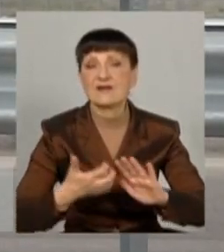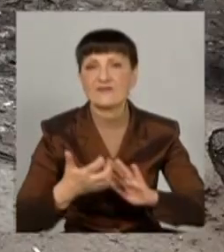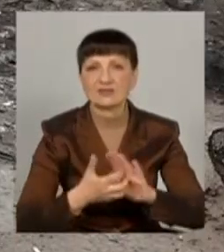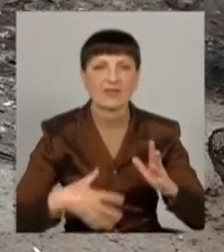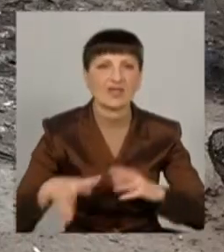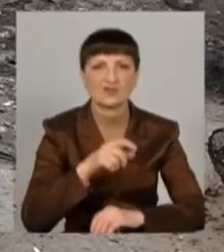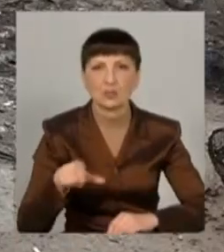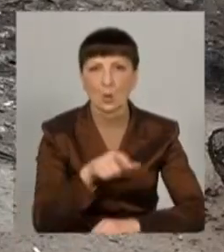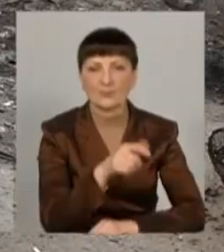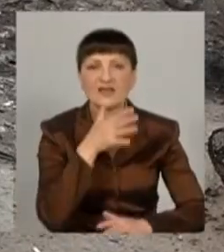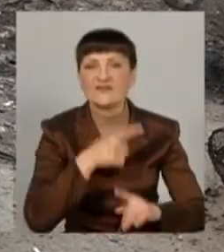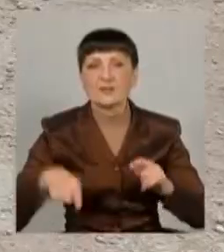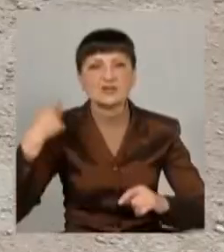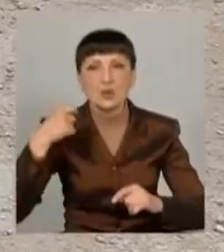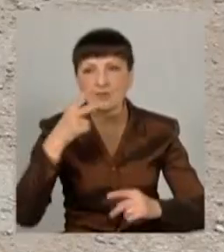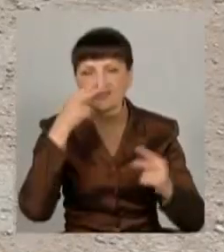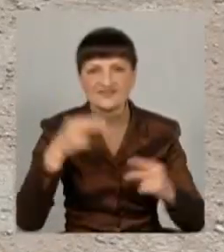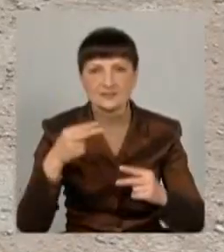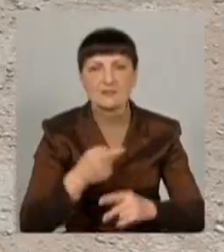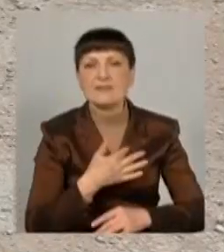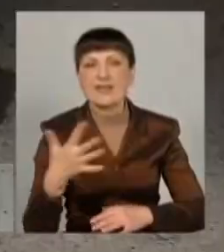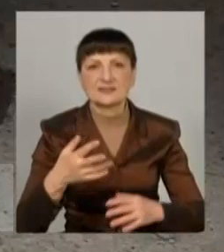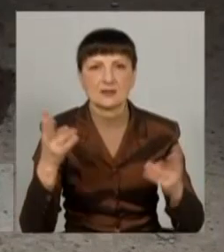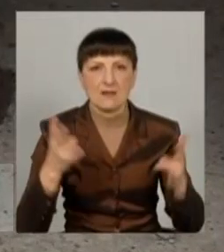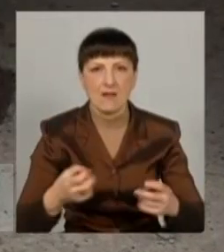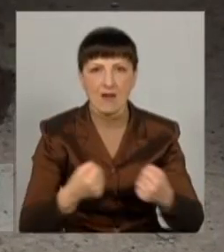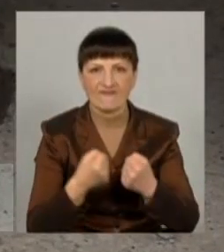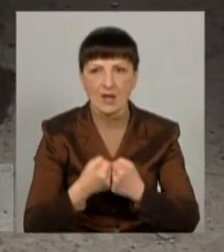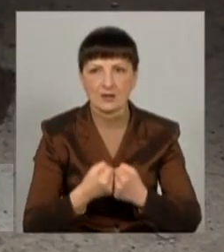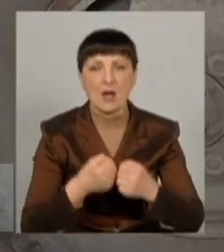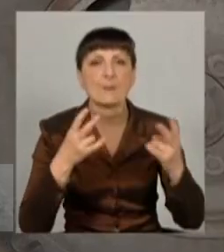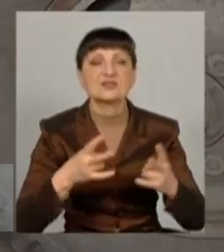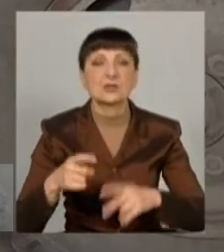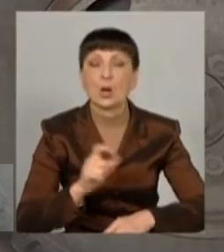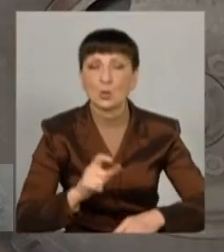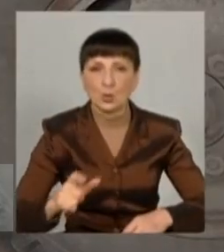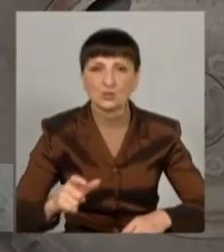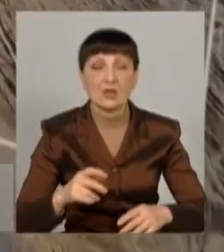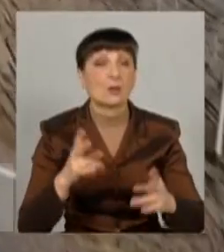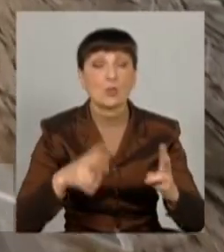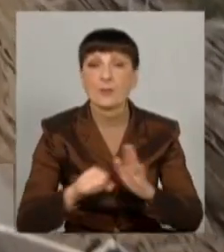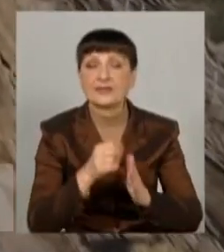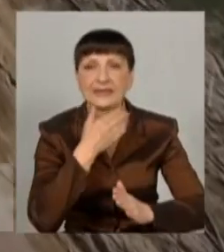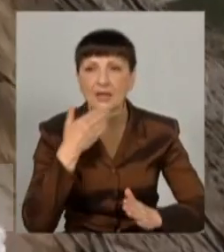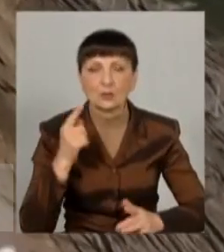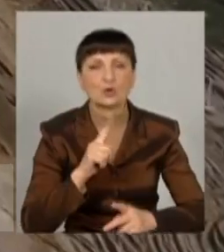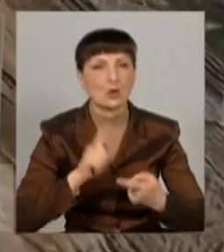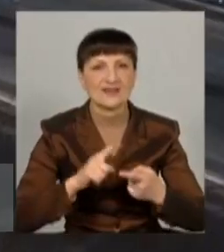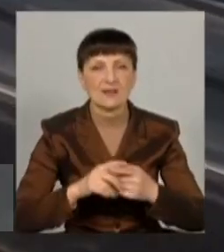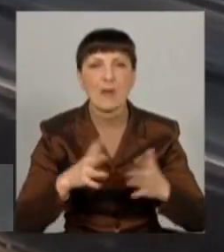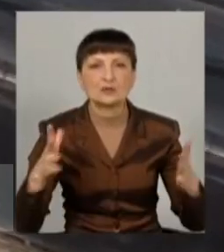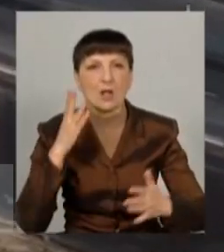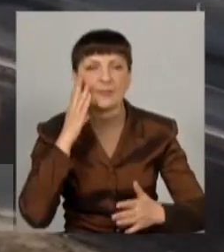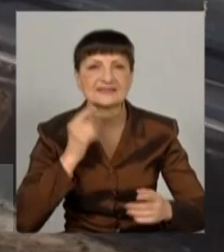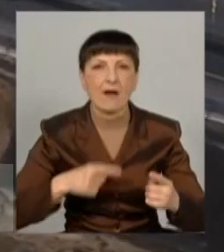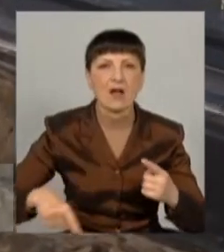весь Бакат. За время съемок мы стали свидетелями нескольких ДТП. В результате пострадали люди. Обошлось без жертв. А вот что касается Большой